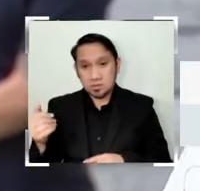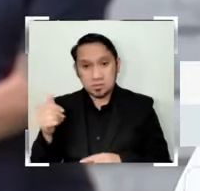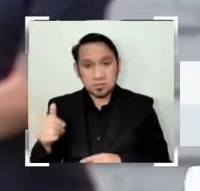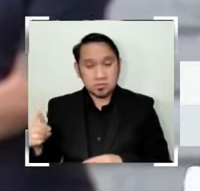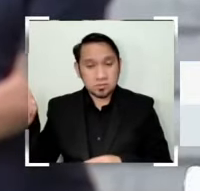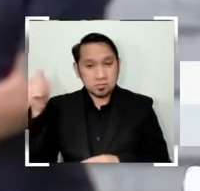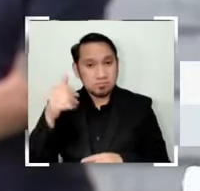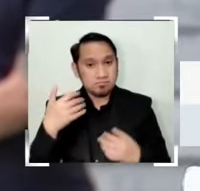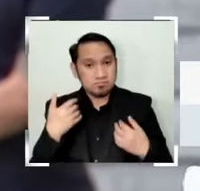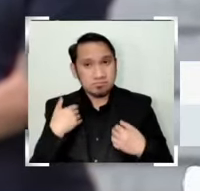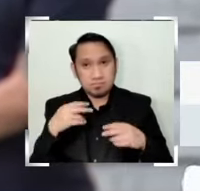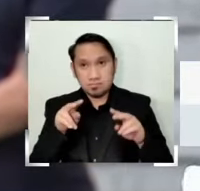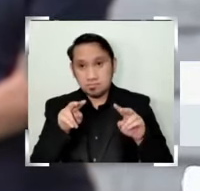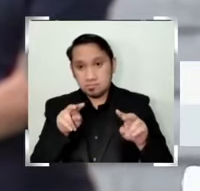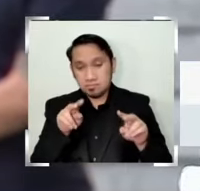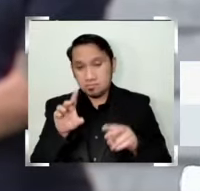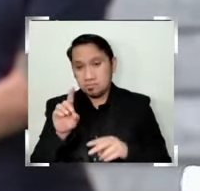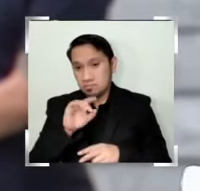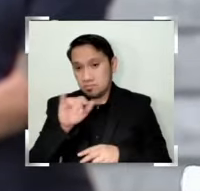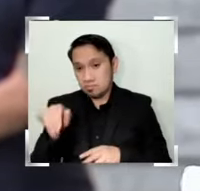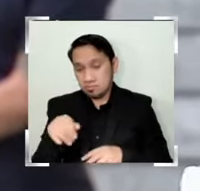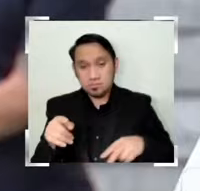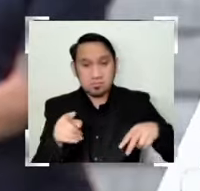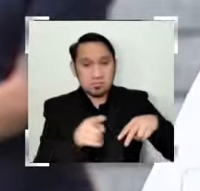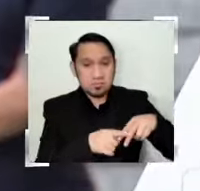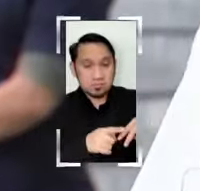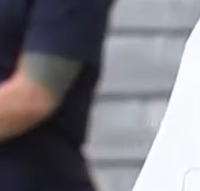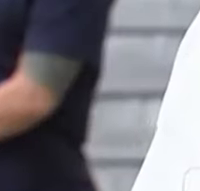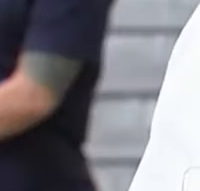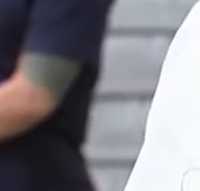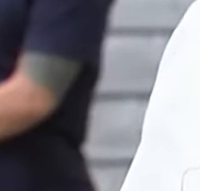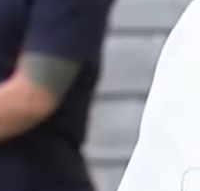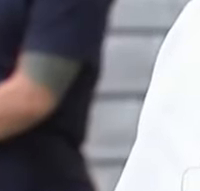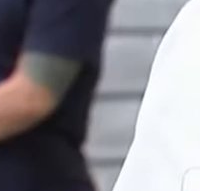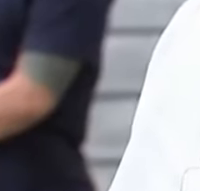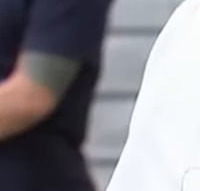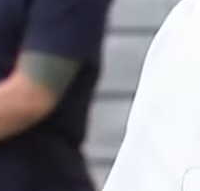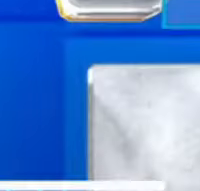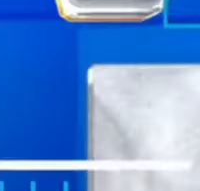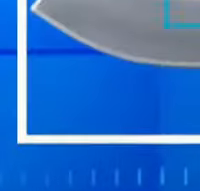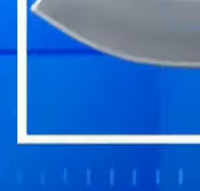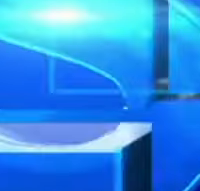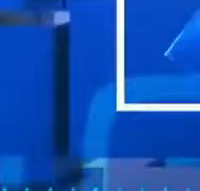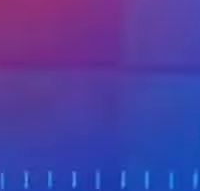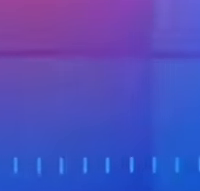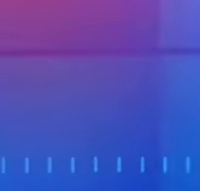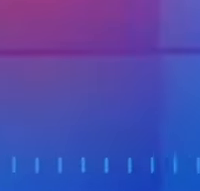tinututukan na ng DOJ ang mga kaso ng hazing kabilang ang kay Saliling.